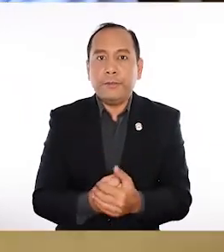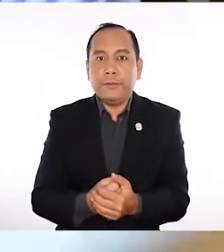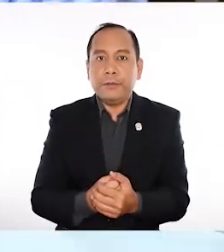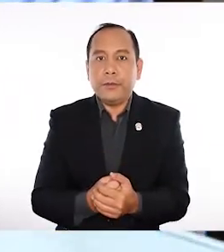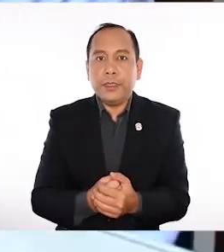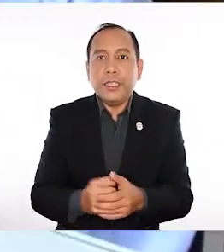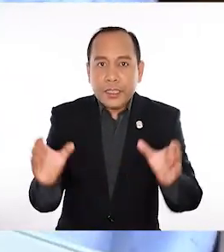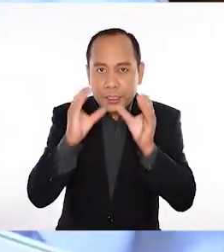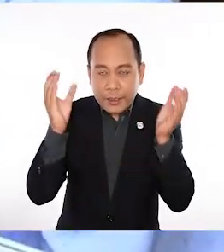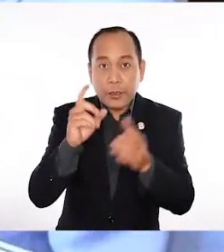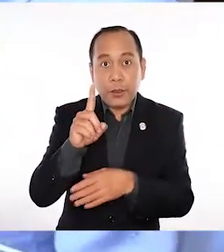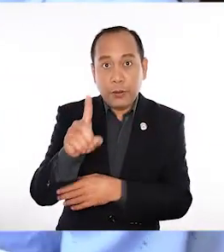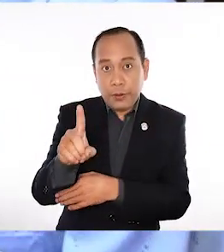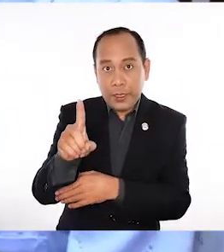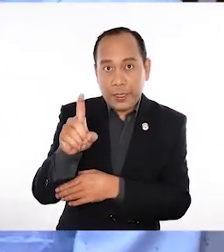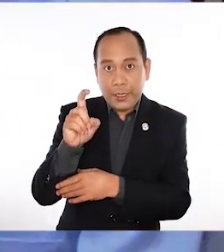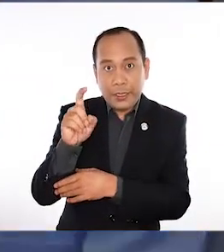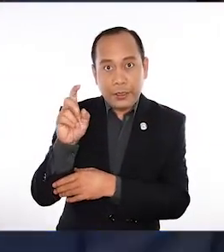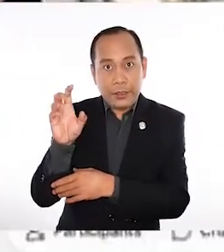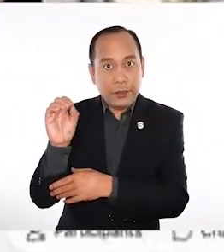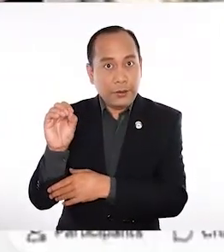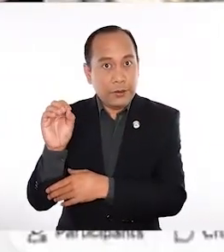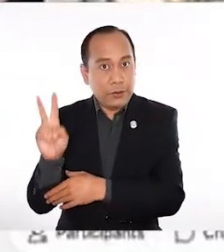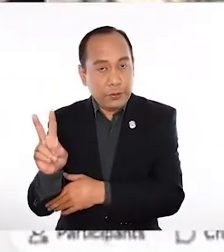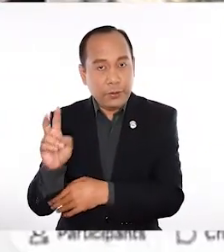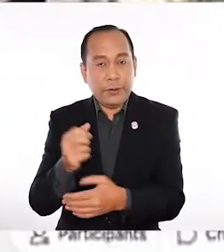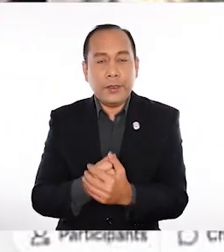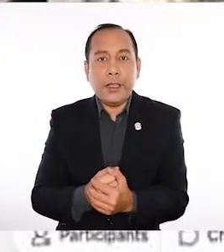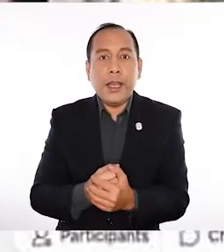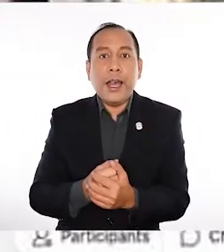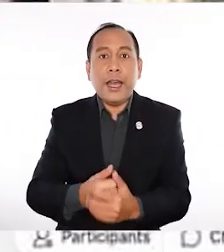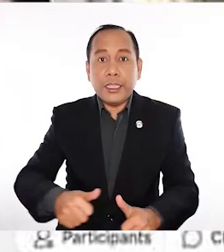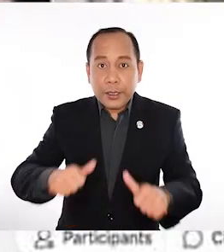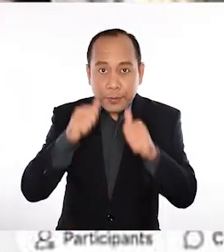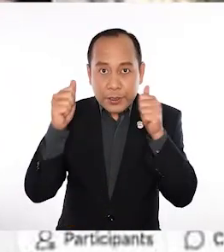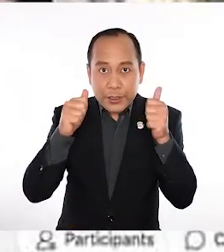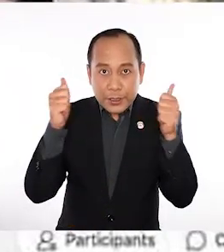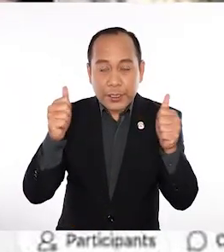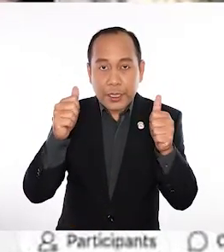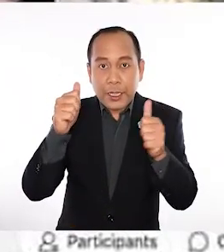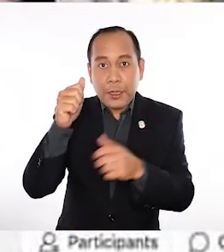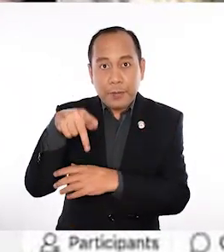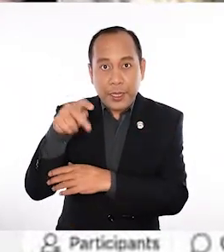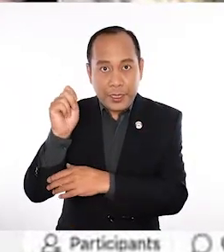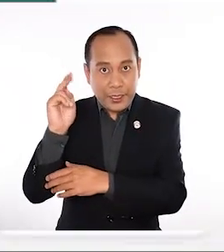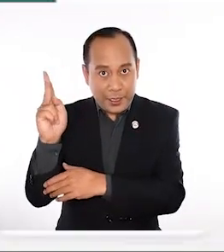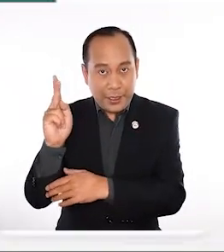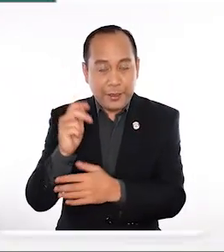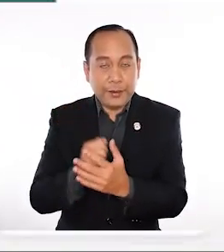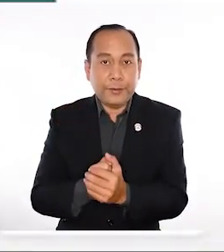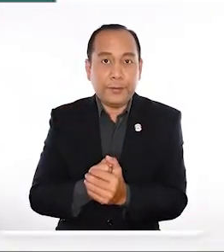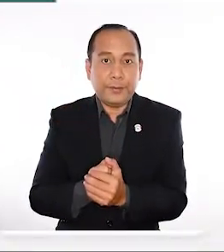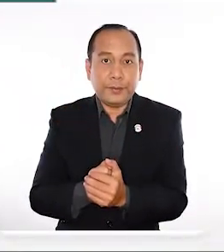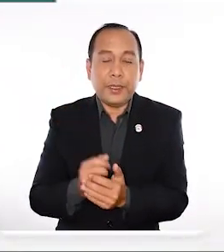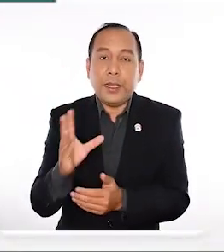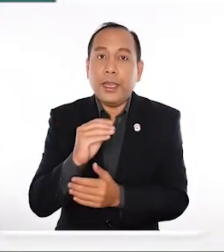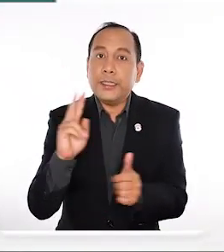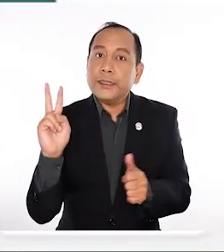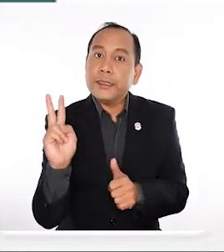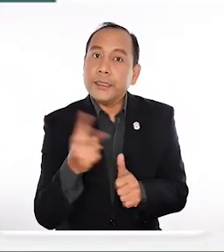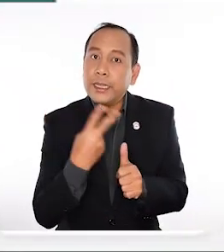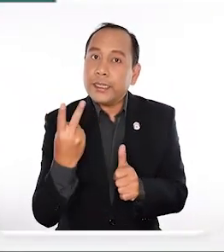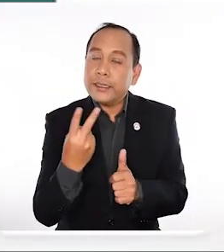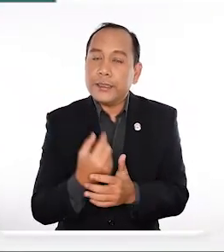ang 102 taon na anibersaryo po ng pagsamba ng kabataan. At ikalawa